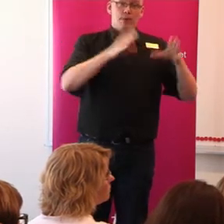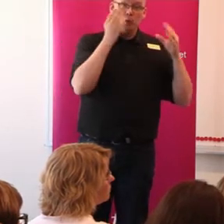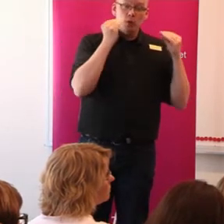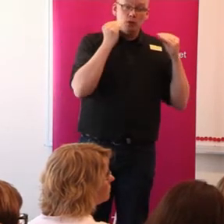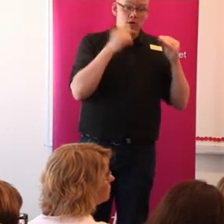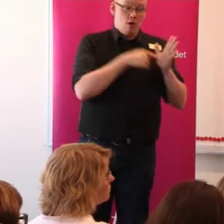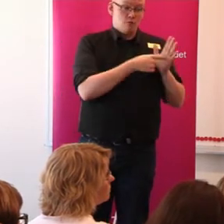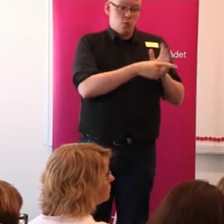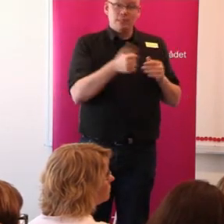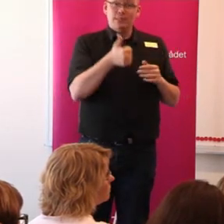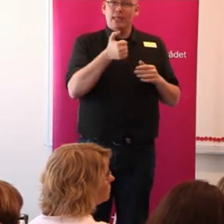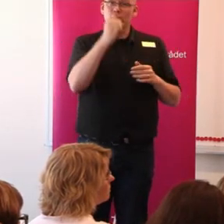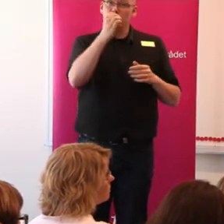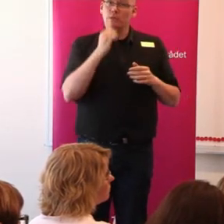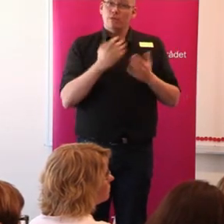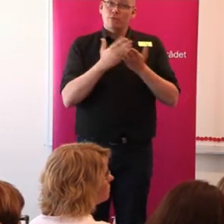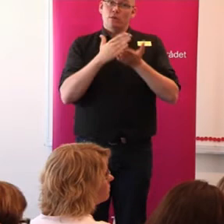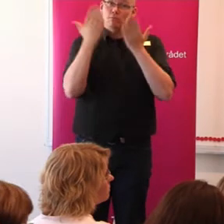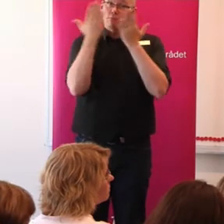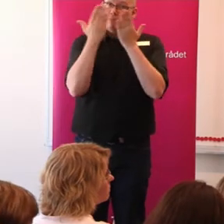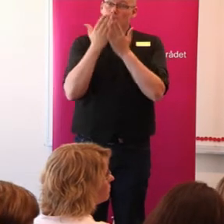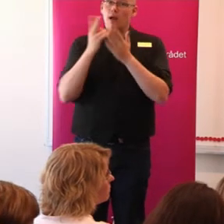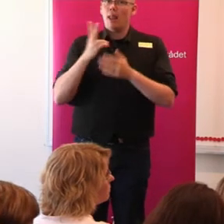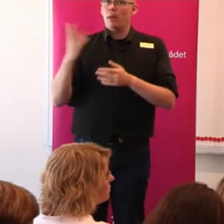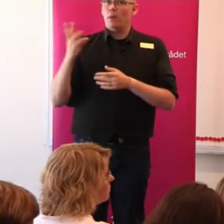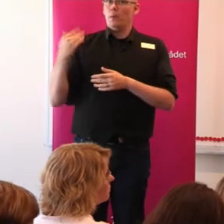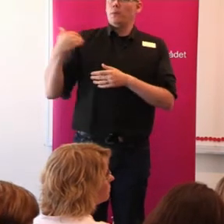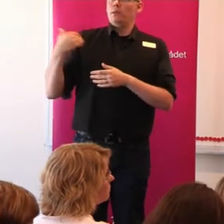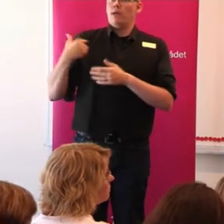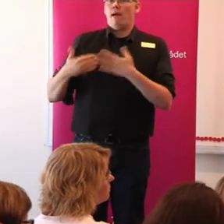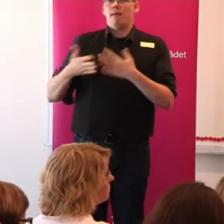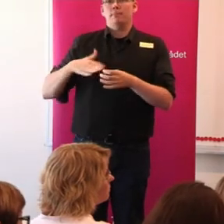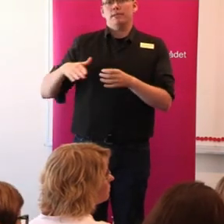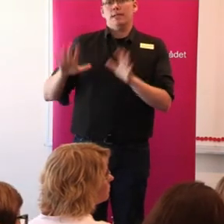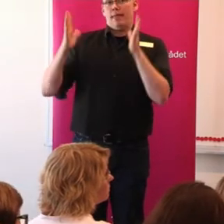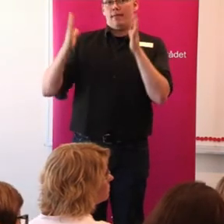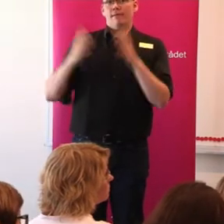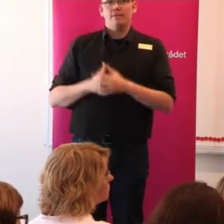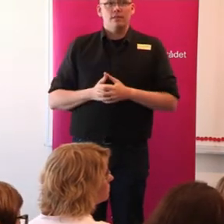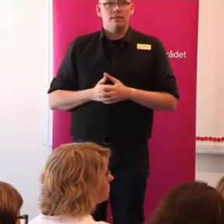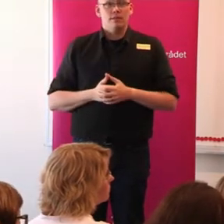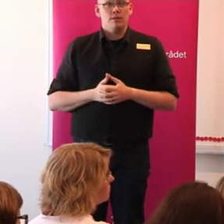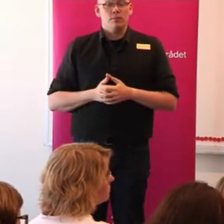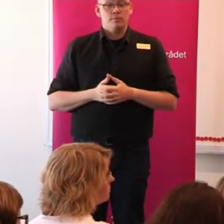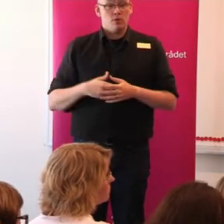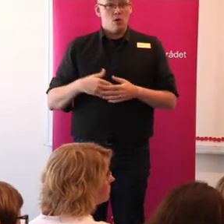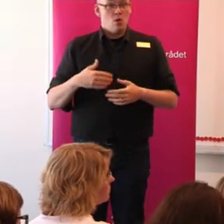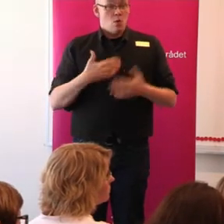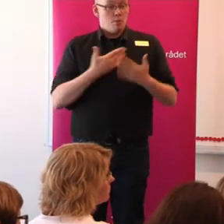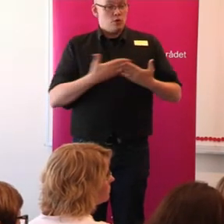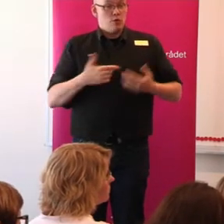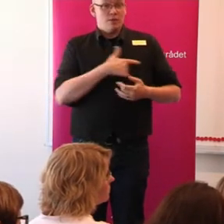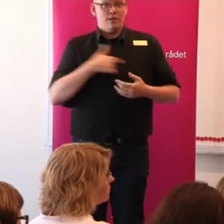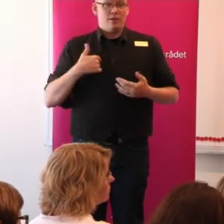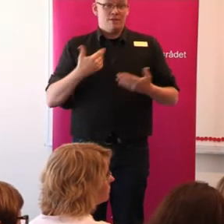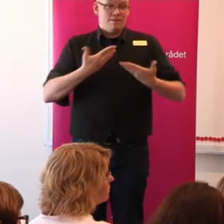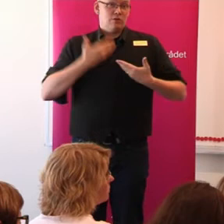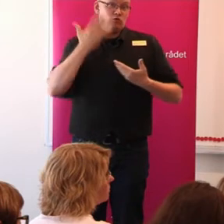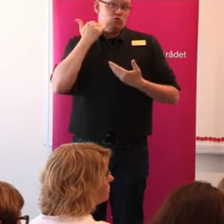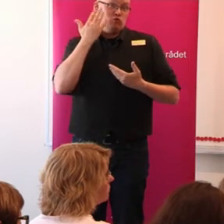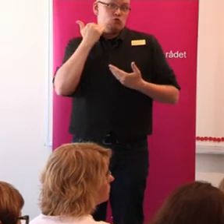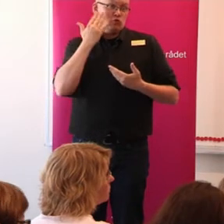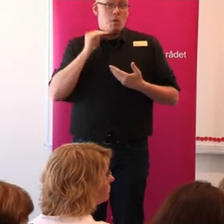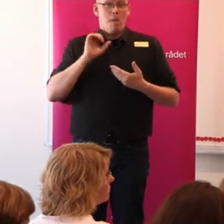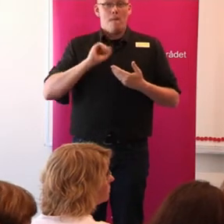dem studerar vidare eller är ute i arbetslivet. Och av den presentation vi har fått tidigare, de här SMF-kurserna, att vi ser